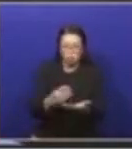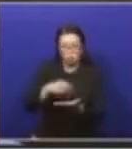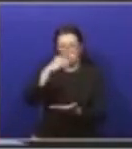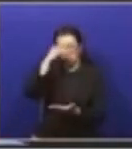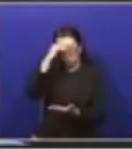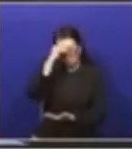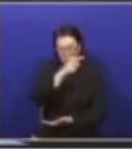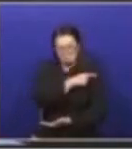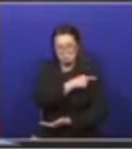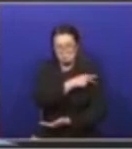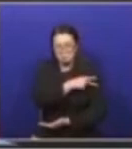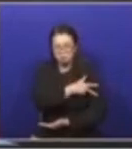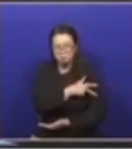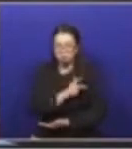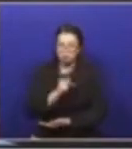ถ้าทำไม่ได้ครับเพราะเขาต้องเก็บเงินไว้ทำไร่